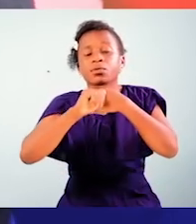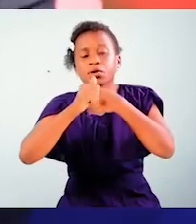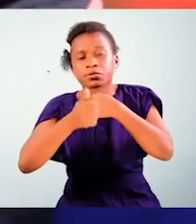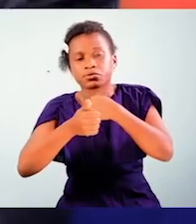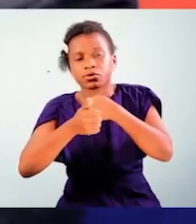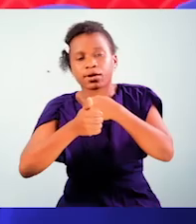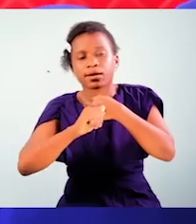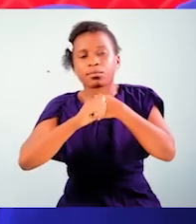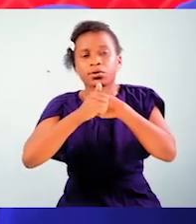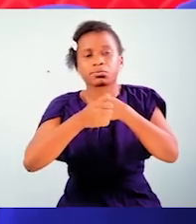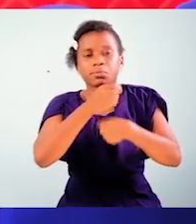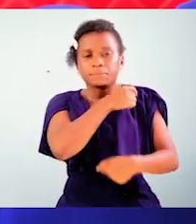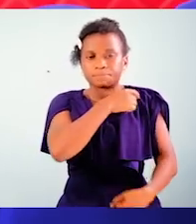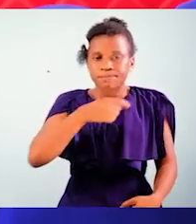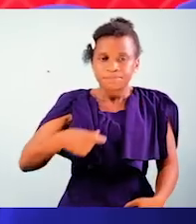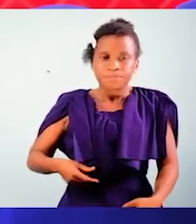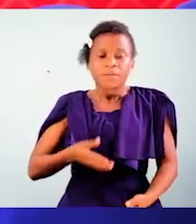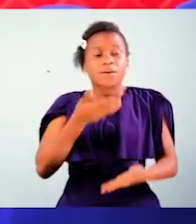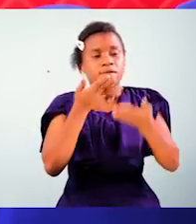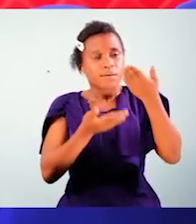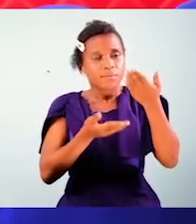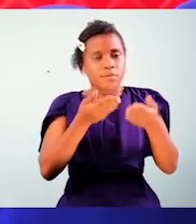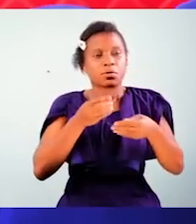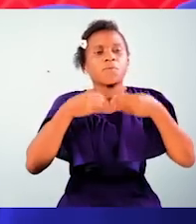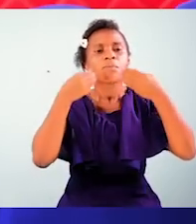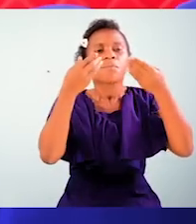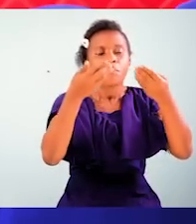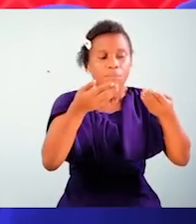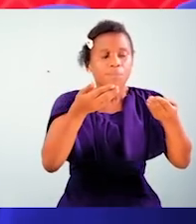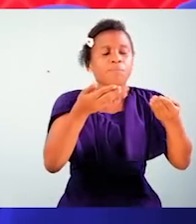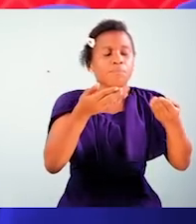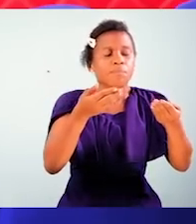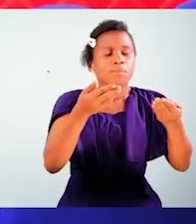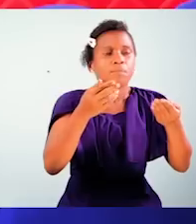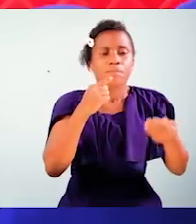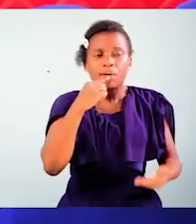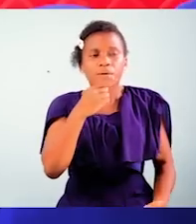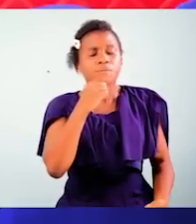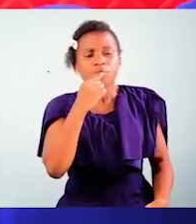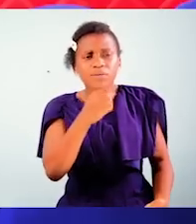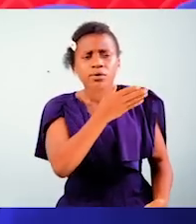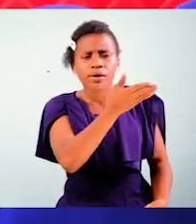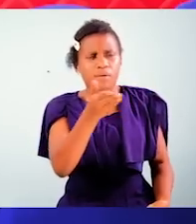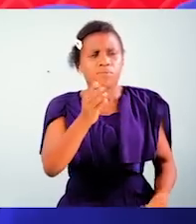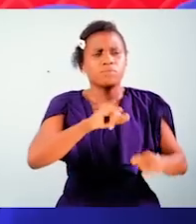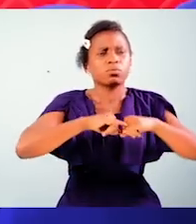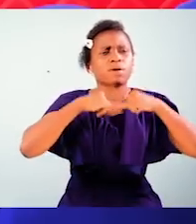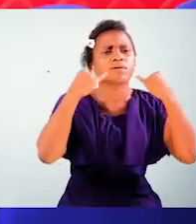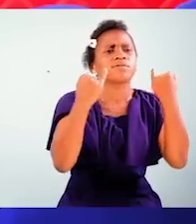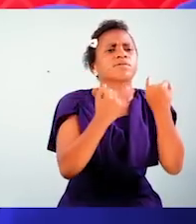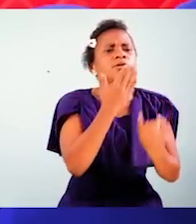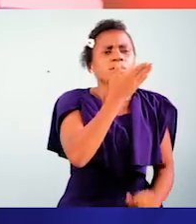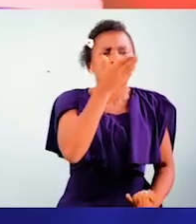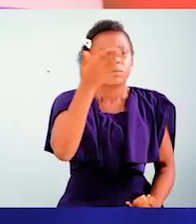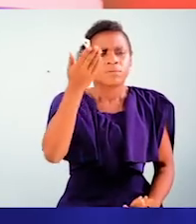namna ambavyo akipeleka yale maagizo kwa watu wengine, kwa taasisi zingine, inawezekana watu wakasema hebu tuangalie kisheria ili